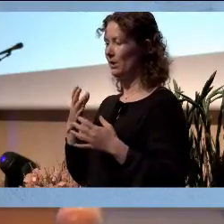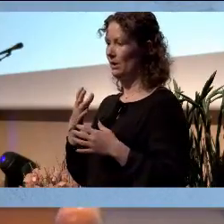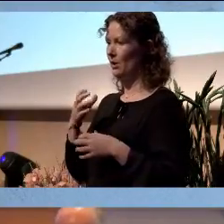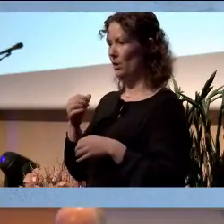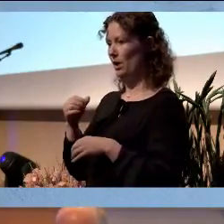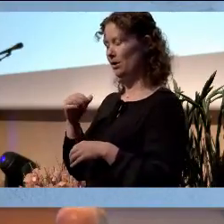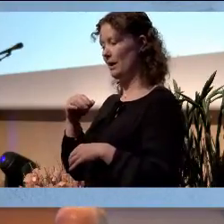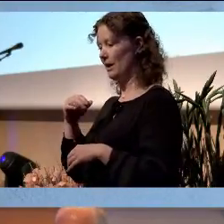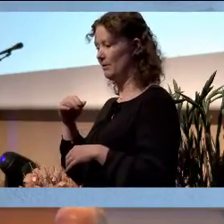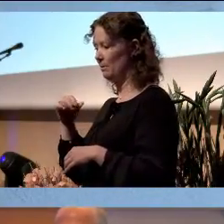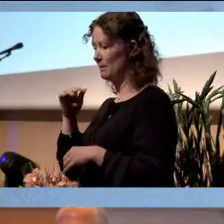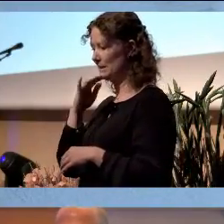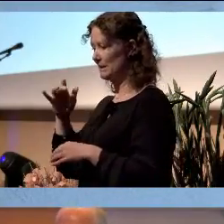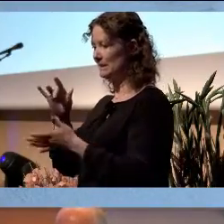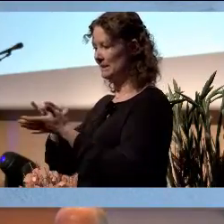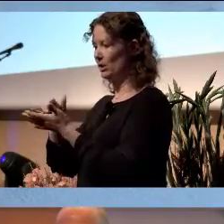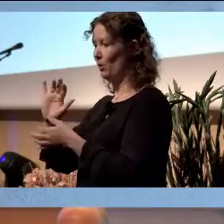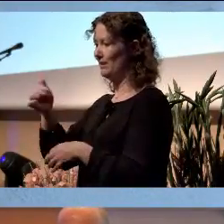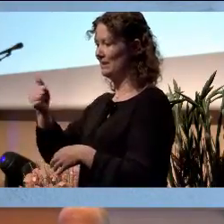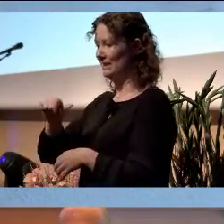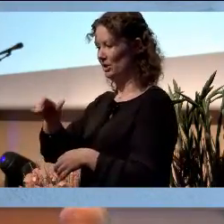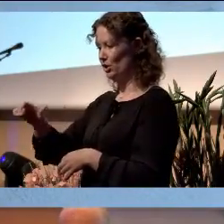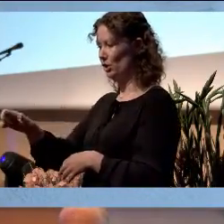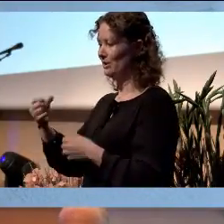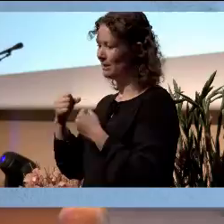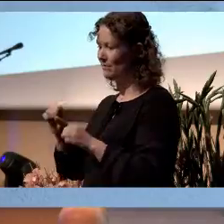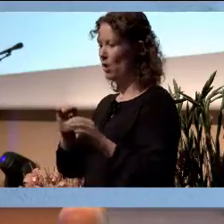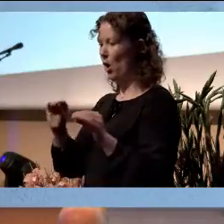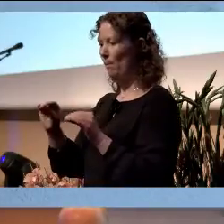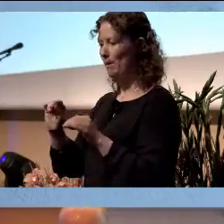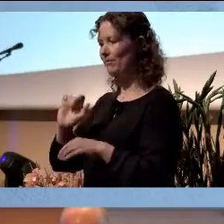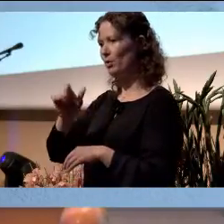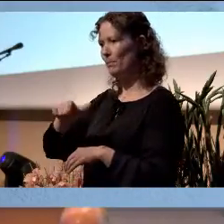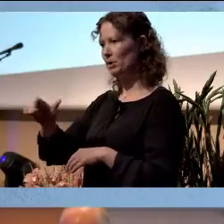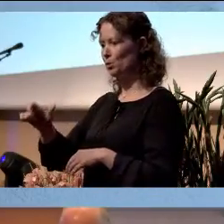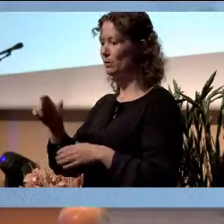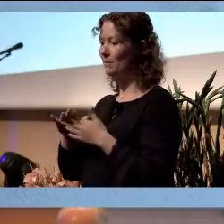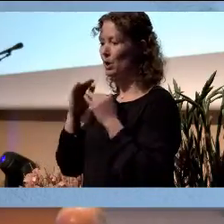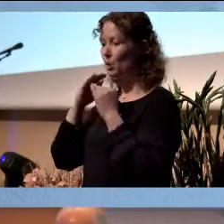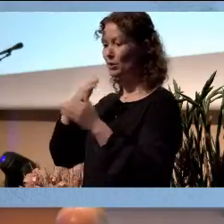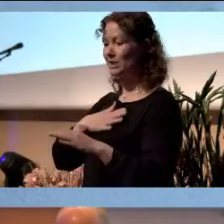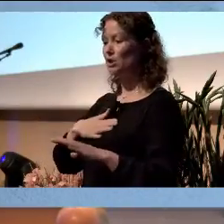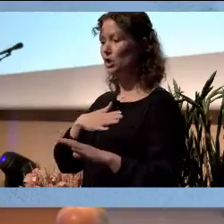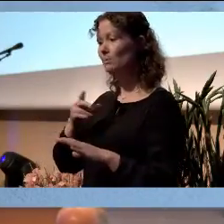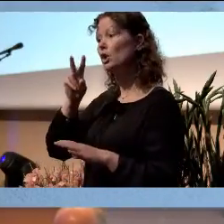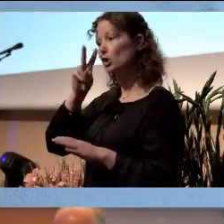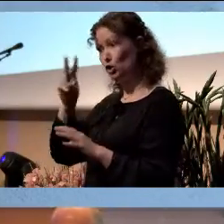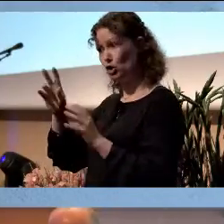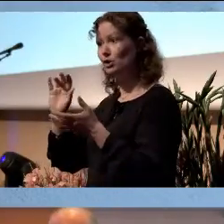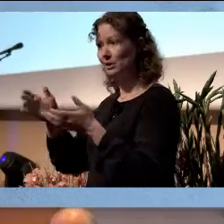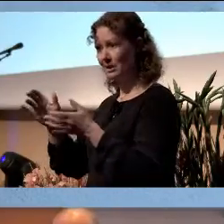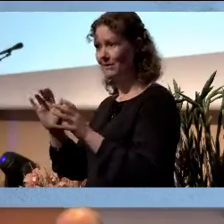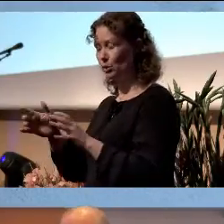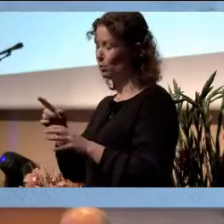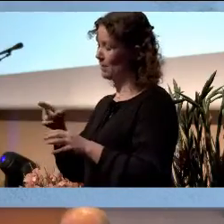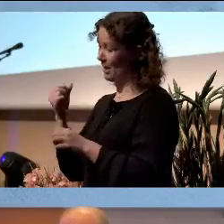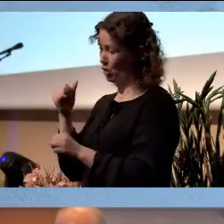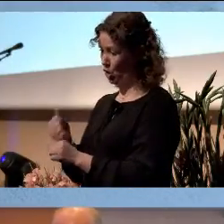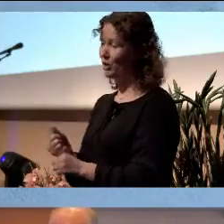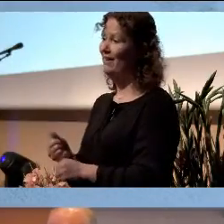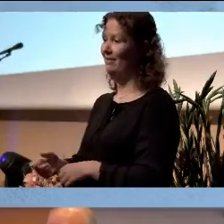mestringssenter, over 60 stykker, som driver opplæring for personer som har kroniske sykdommer. Det en ny situasjon, helt